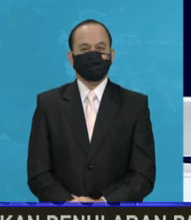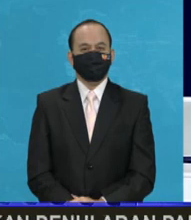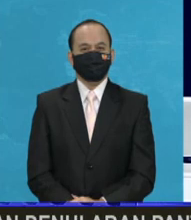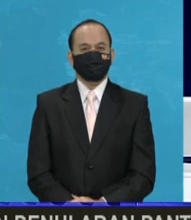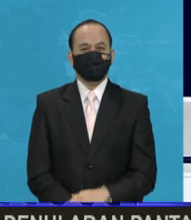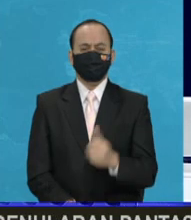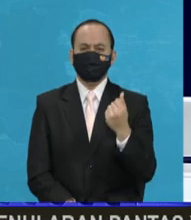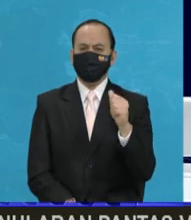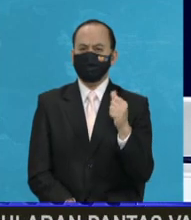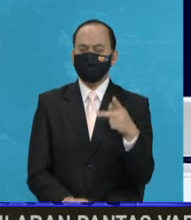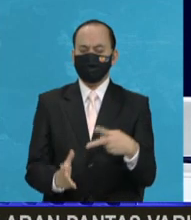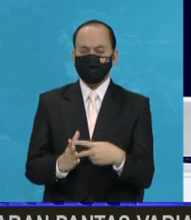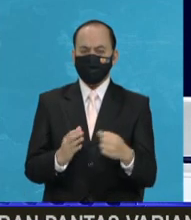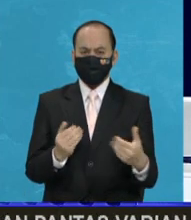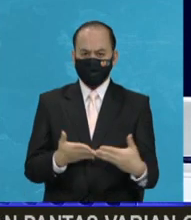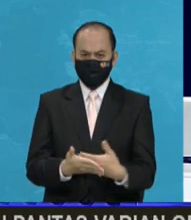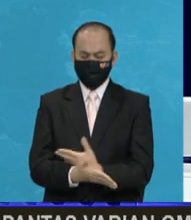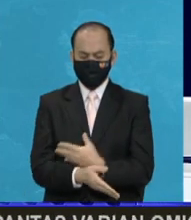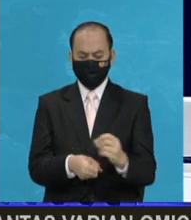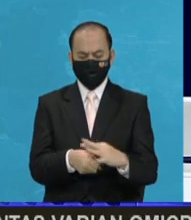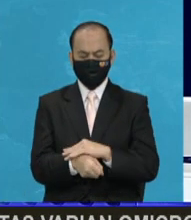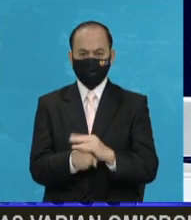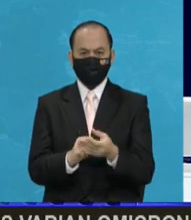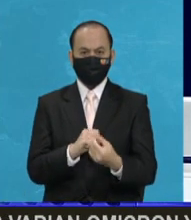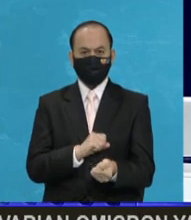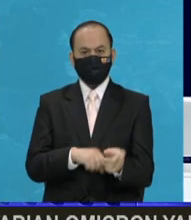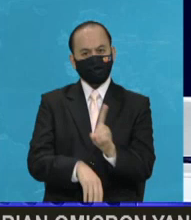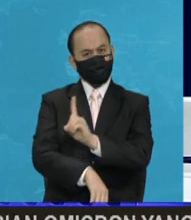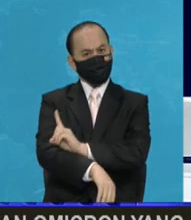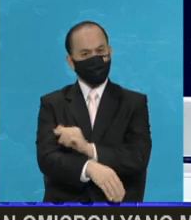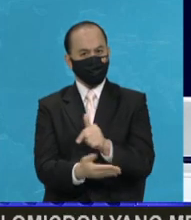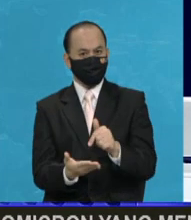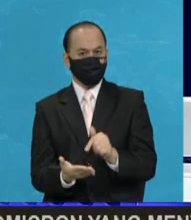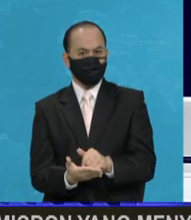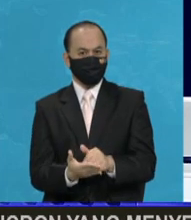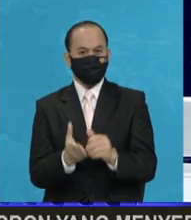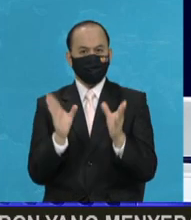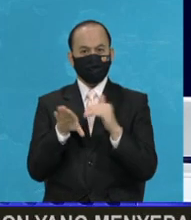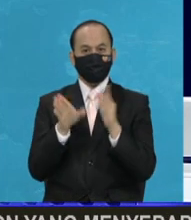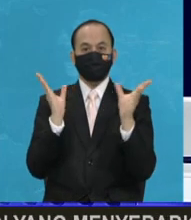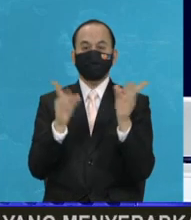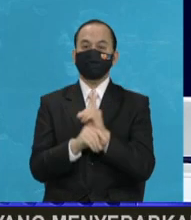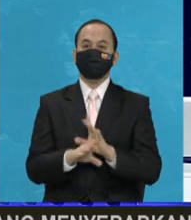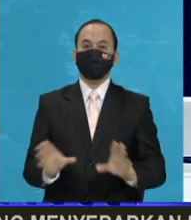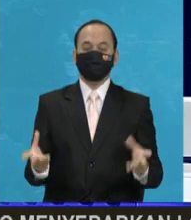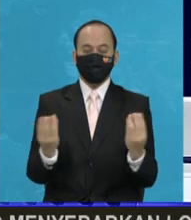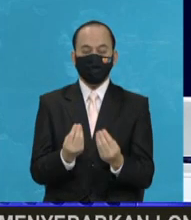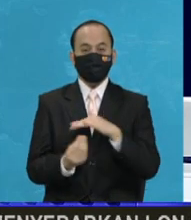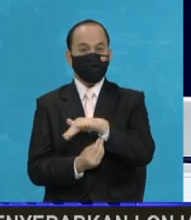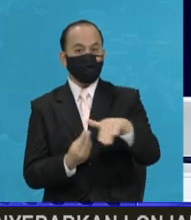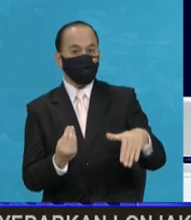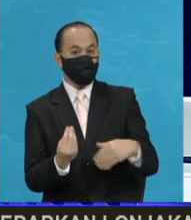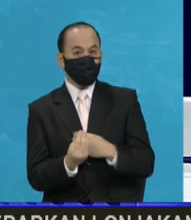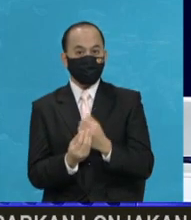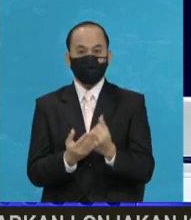ke-10 kece baharu jangkitan combining Ting dicatatkan hari ini di negara Brunei Darussalam menjadikan